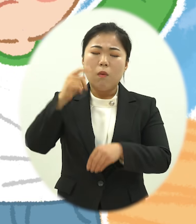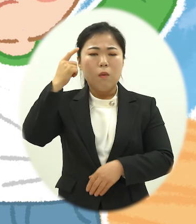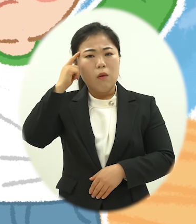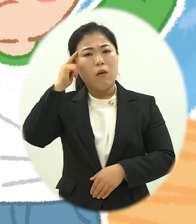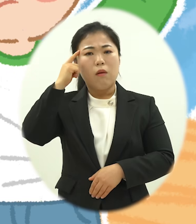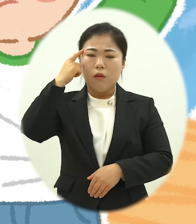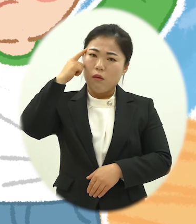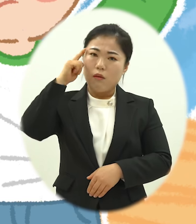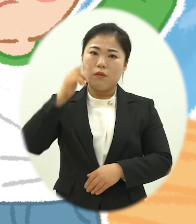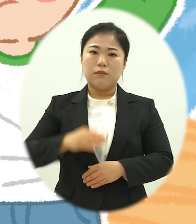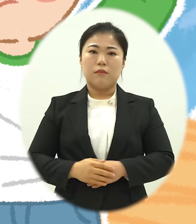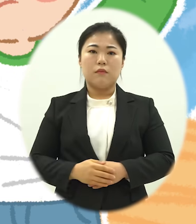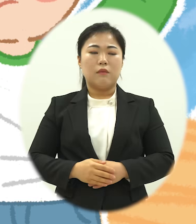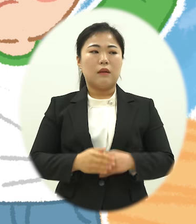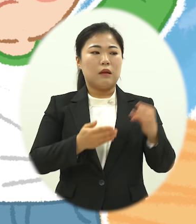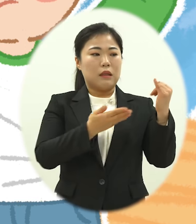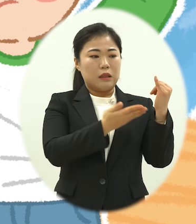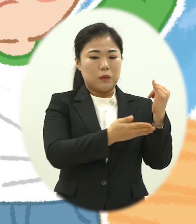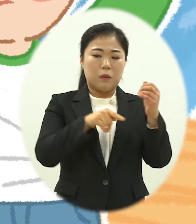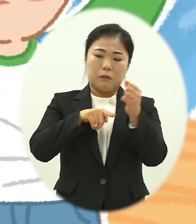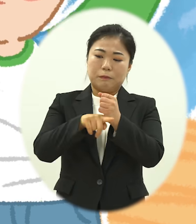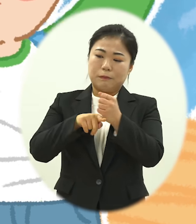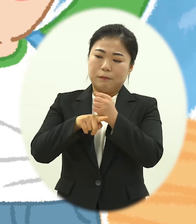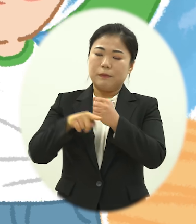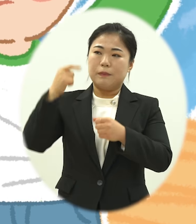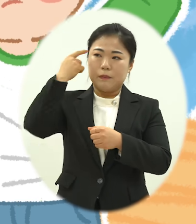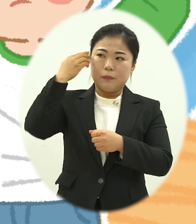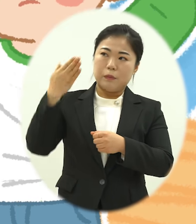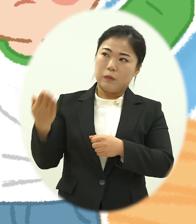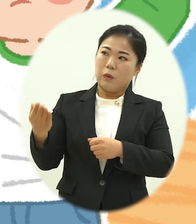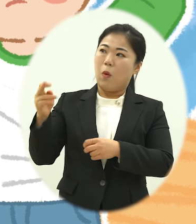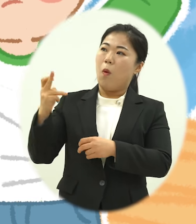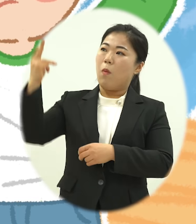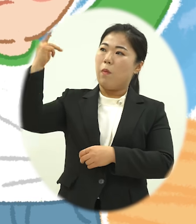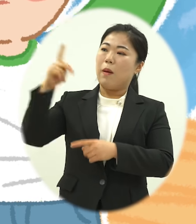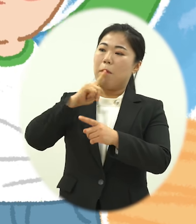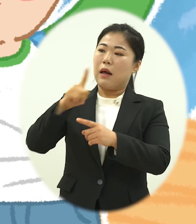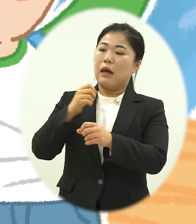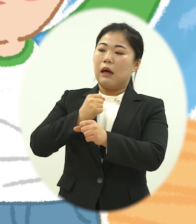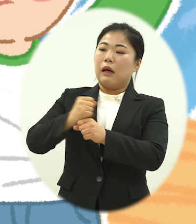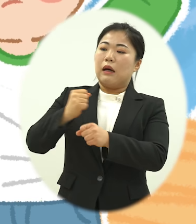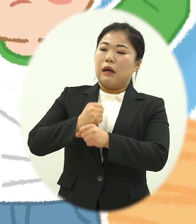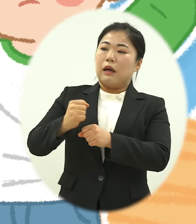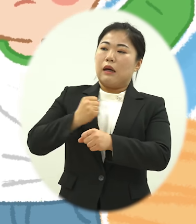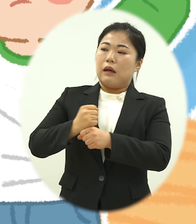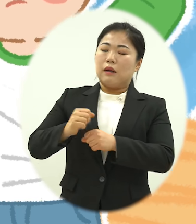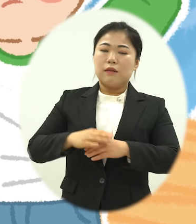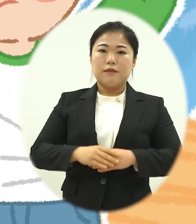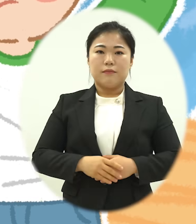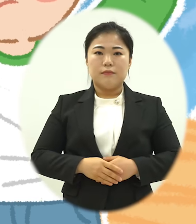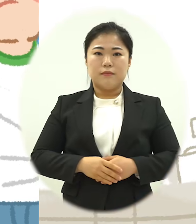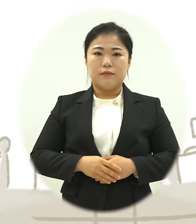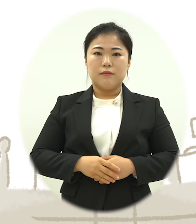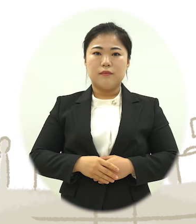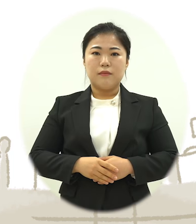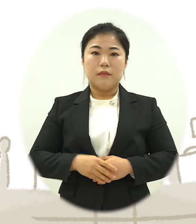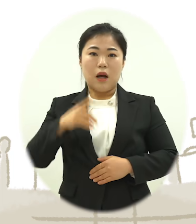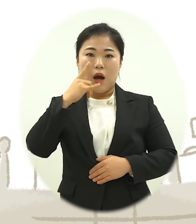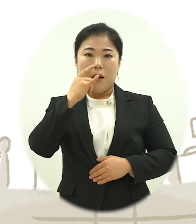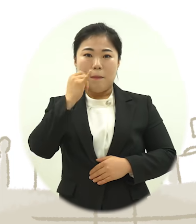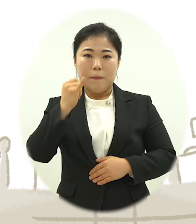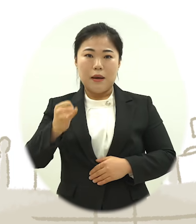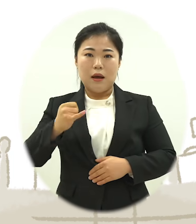맞냐고 은 소리 따져 묻자 오빠는 말을 얼버무렸다 썼어요